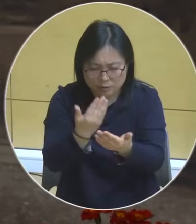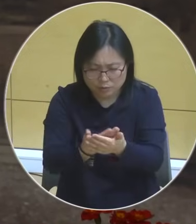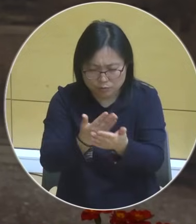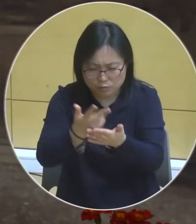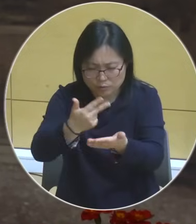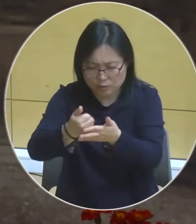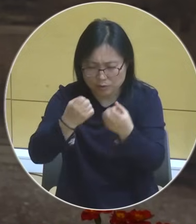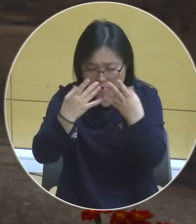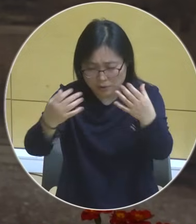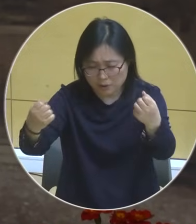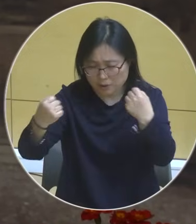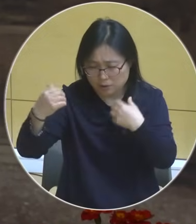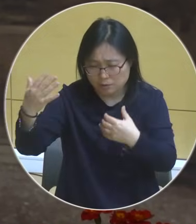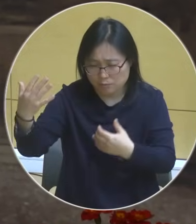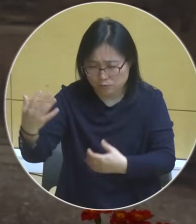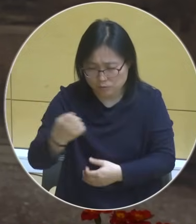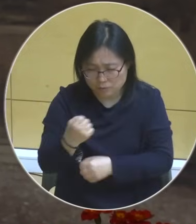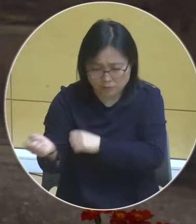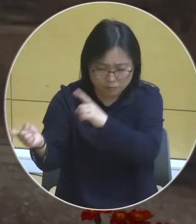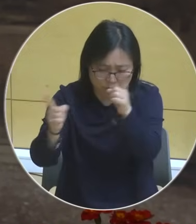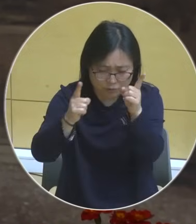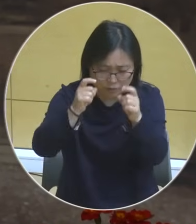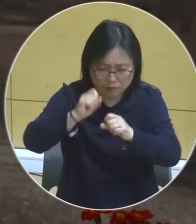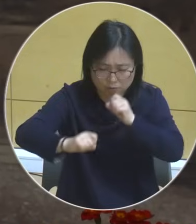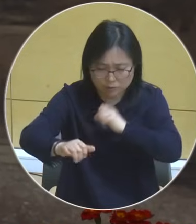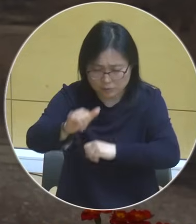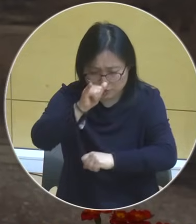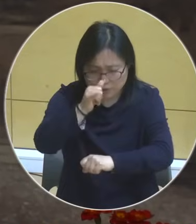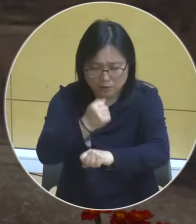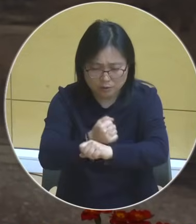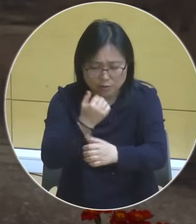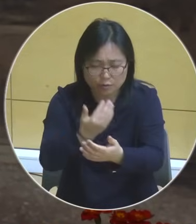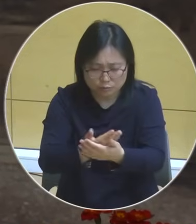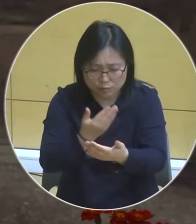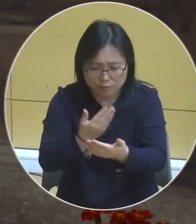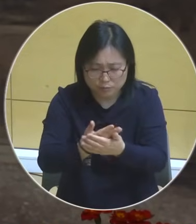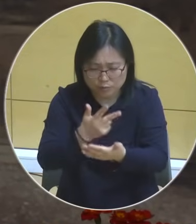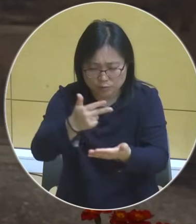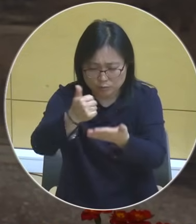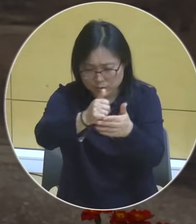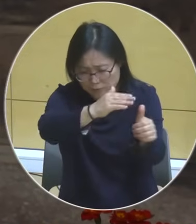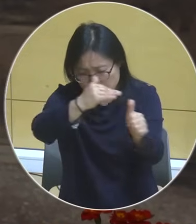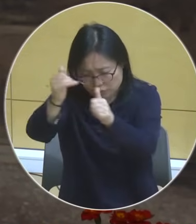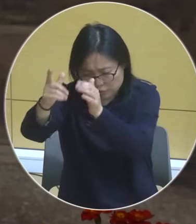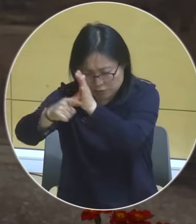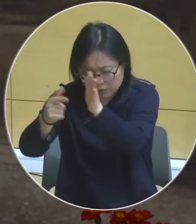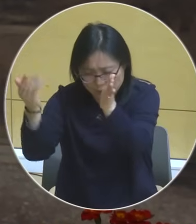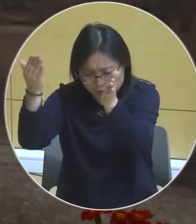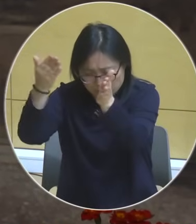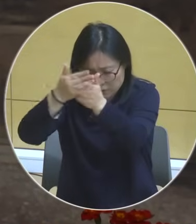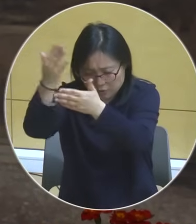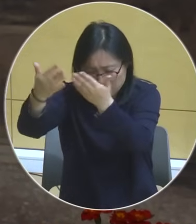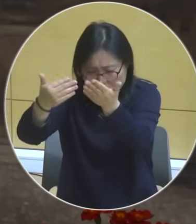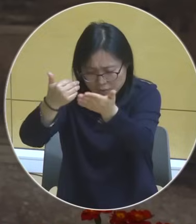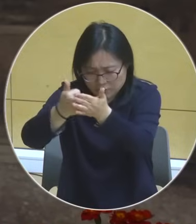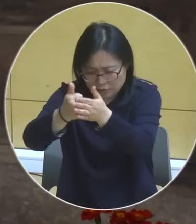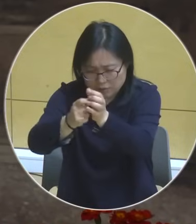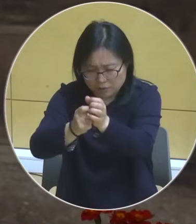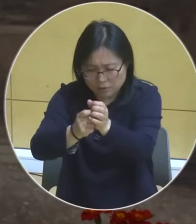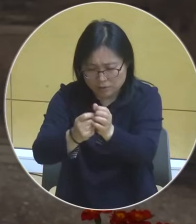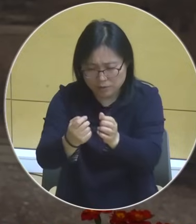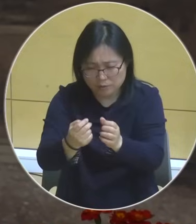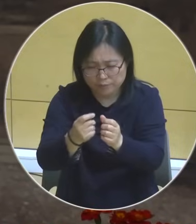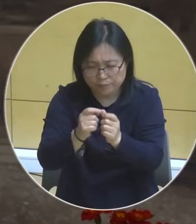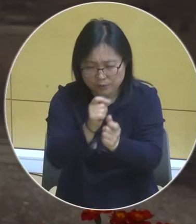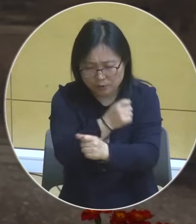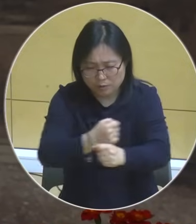주님께서 세임 주셔서 회복되는 역사가 있게 하여 주시옵소서. 주님 부르실 때까지 하나님 장수하며 기력이